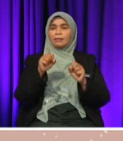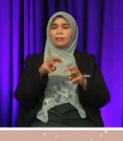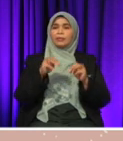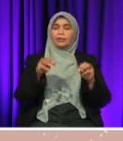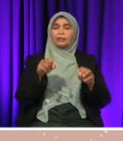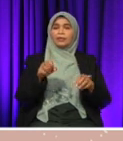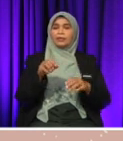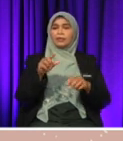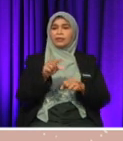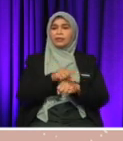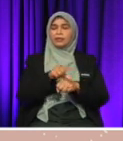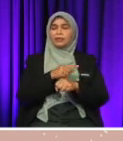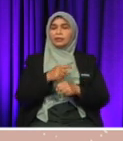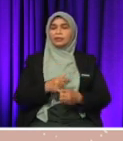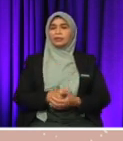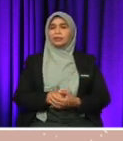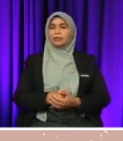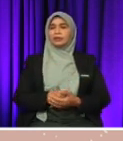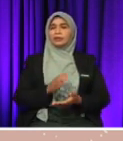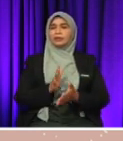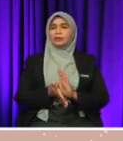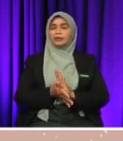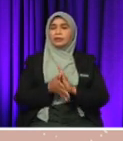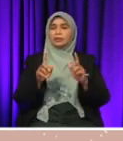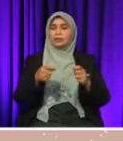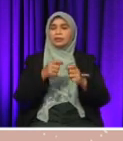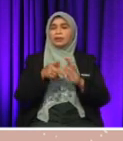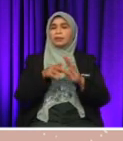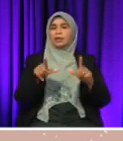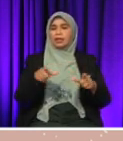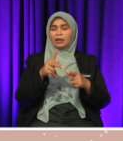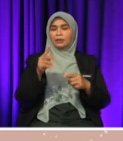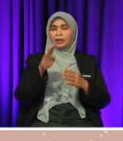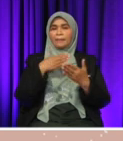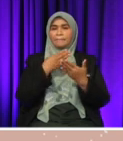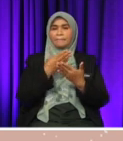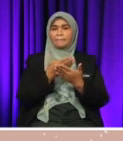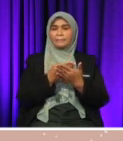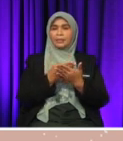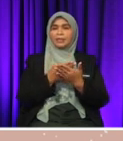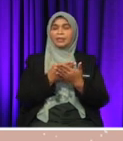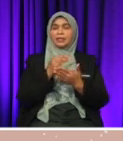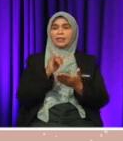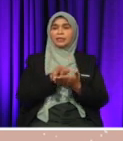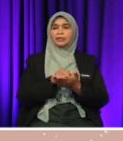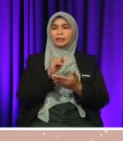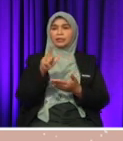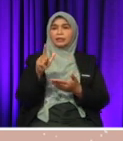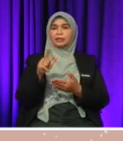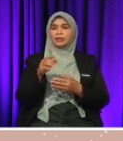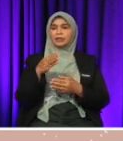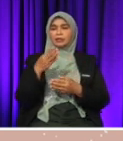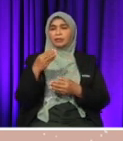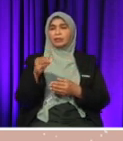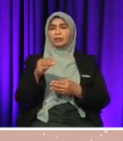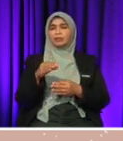cara yang saya buatkan tadi jadi tindakan perlakuan yang baik itu apa tindakan perlakuan yang baik anak tadi JKT